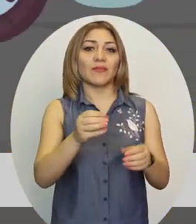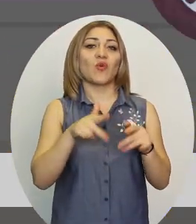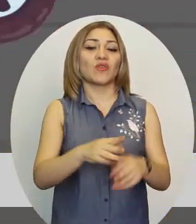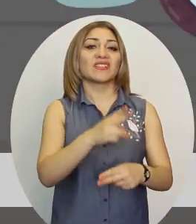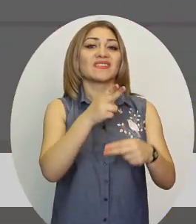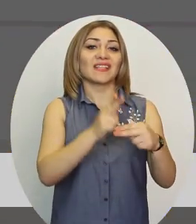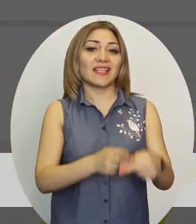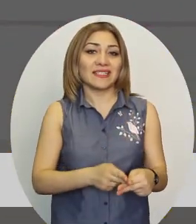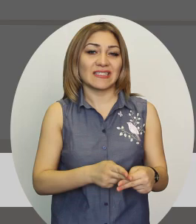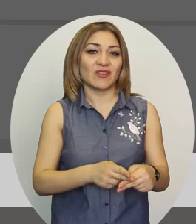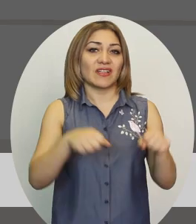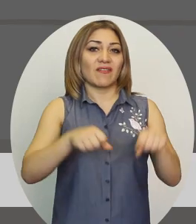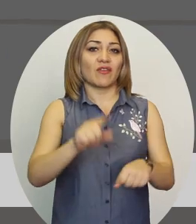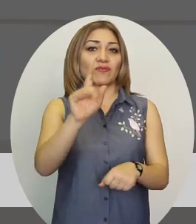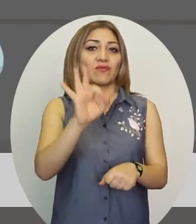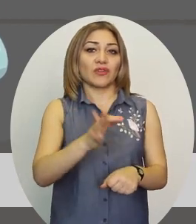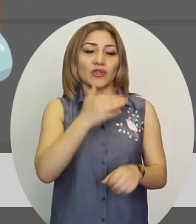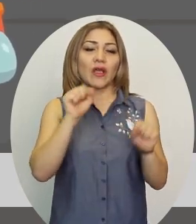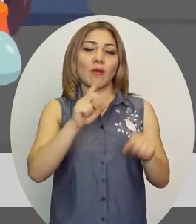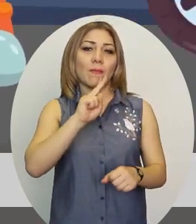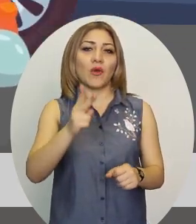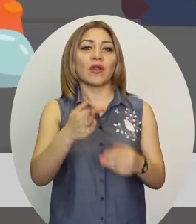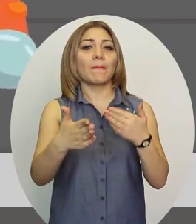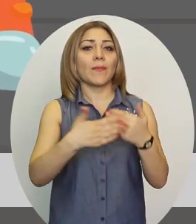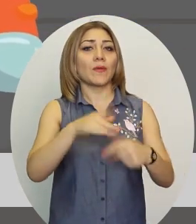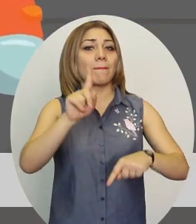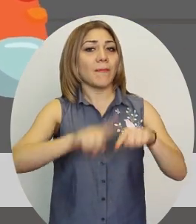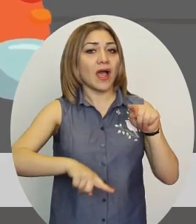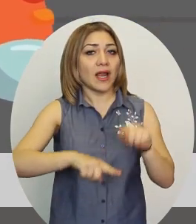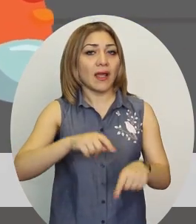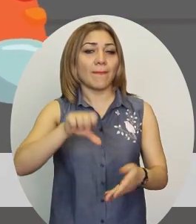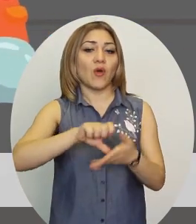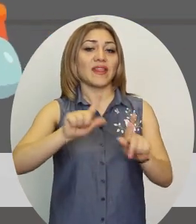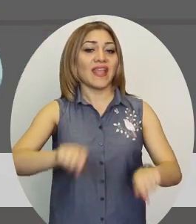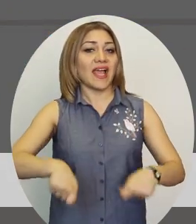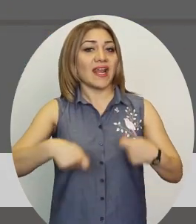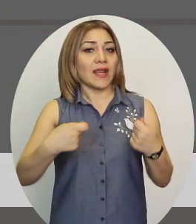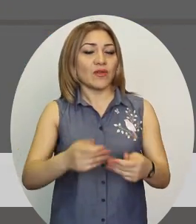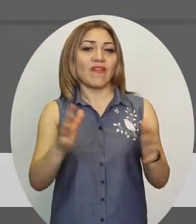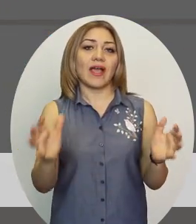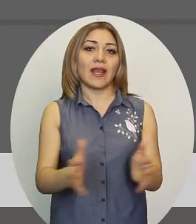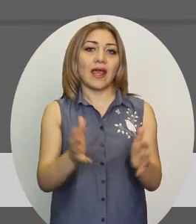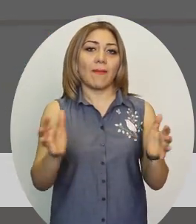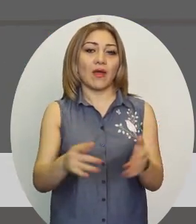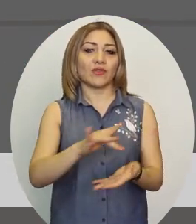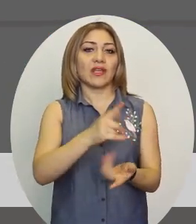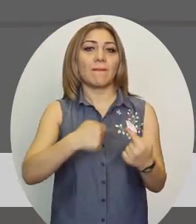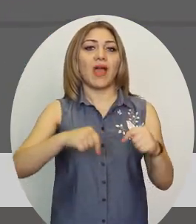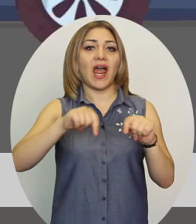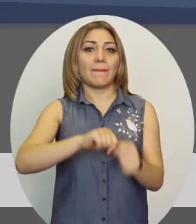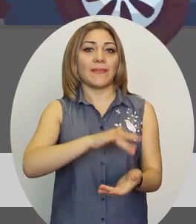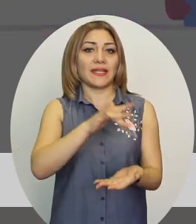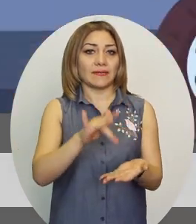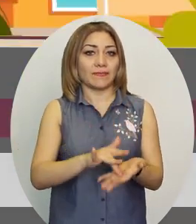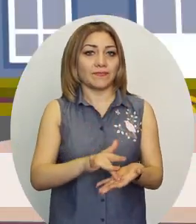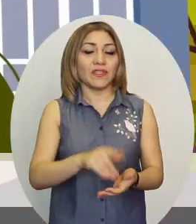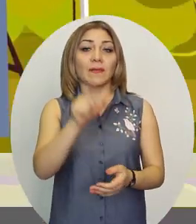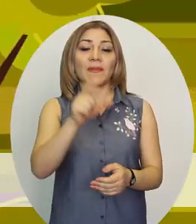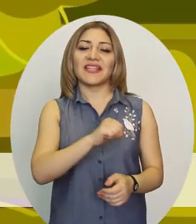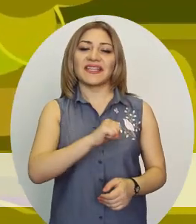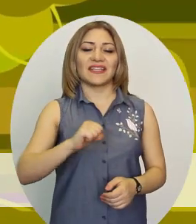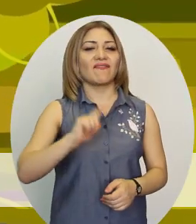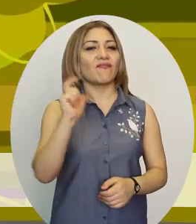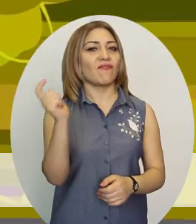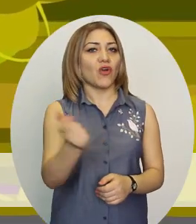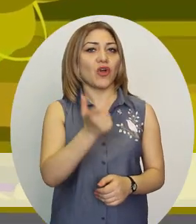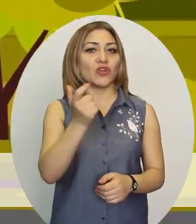դեպքում դատարան կարող են դիմել ներձավոր ազգականները, օրինական ներկայացուցիչը և խնամակալության ու հոգաբարձության մարմինը։ Մարդն ինքն է